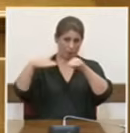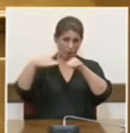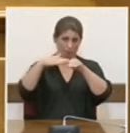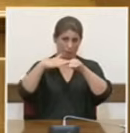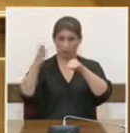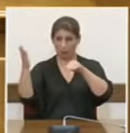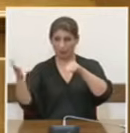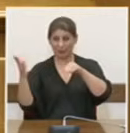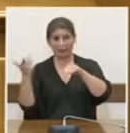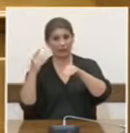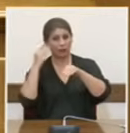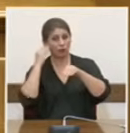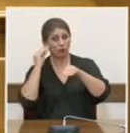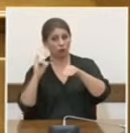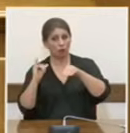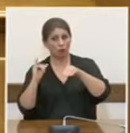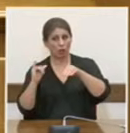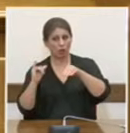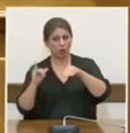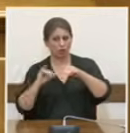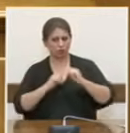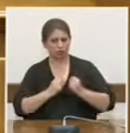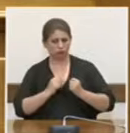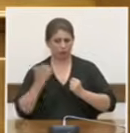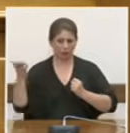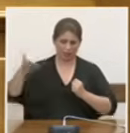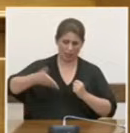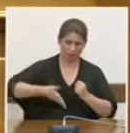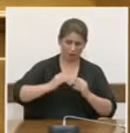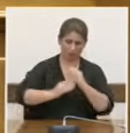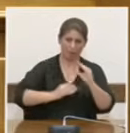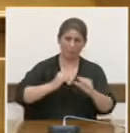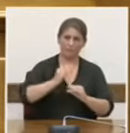που ακόμη αποθαρρύνει να έρθουν να επενδύσουν στην Ελλάδα οι επενδυτές?